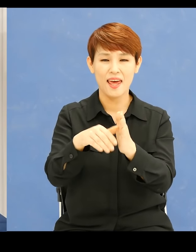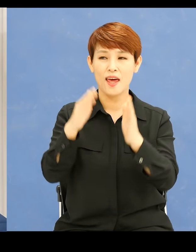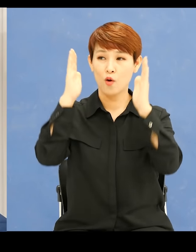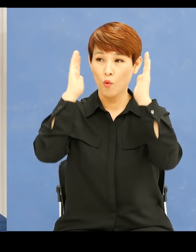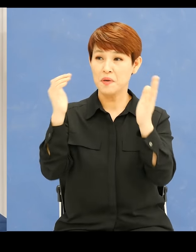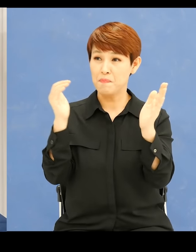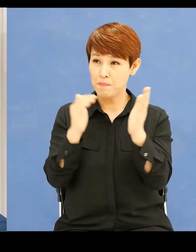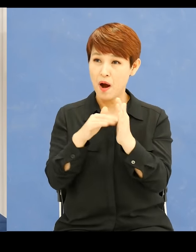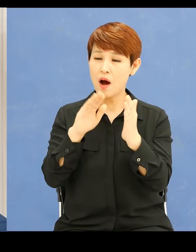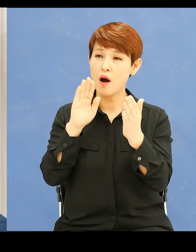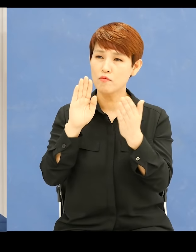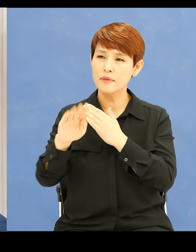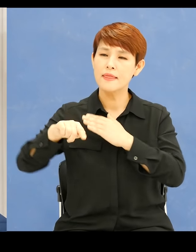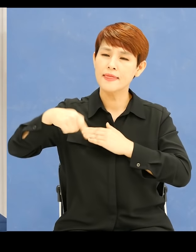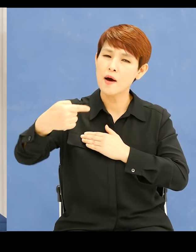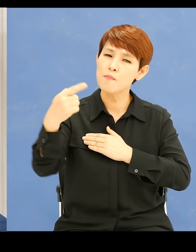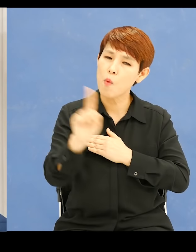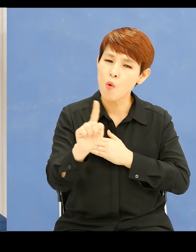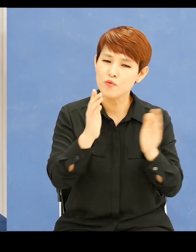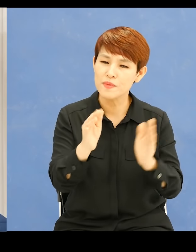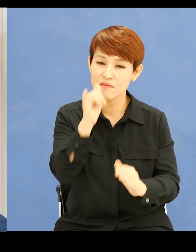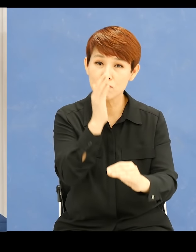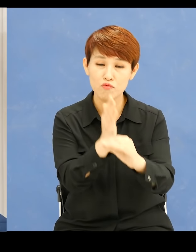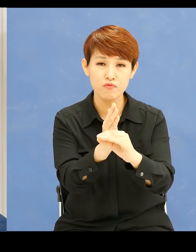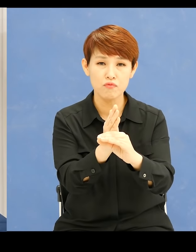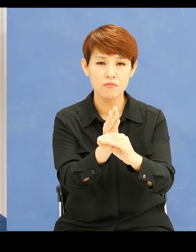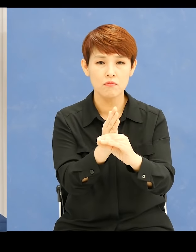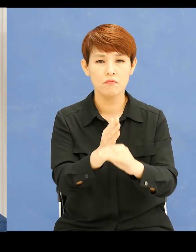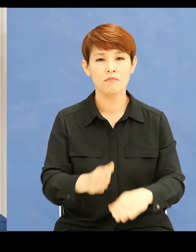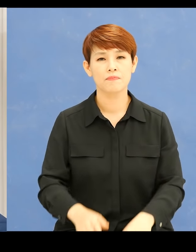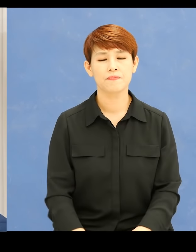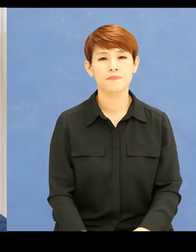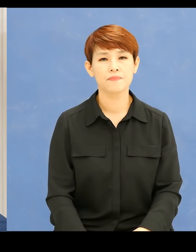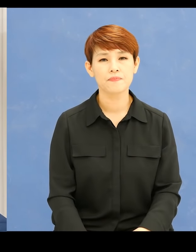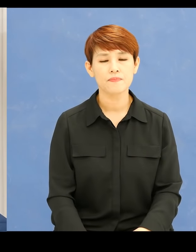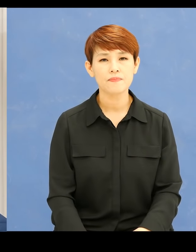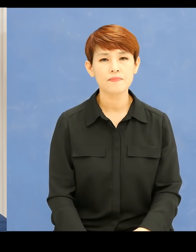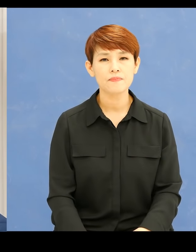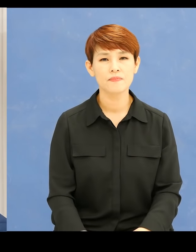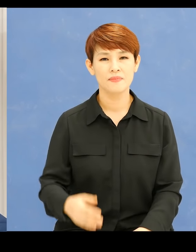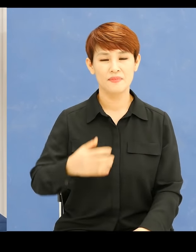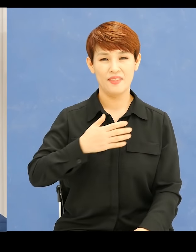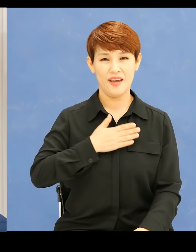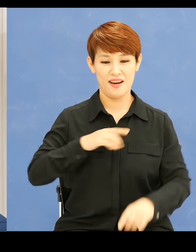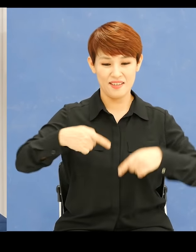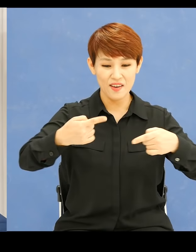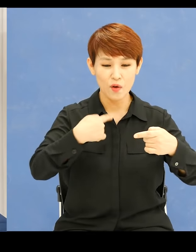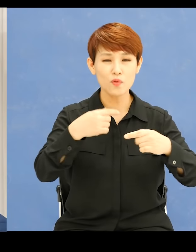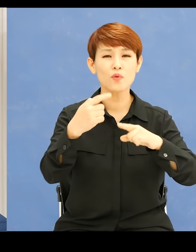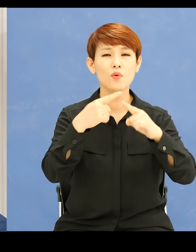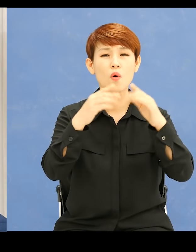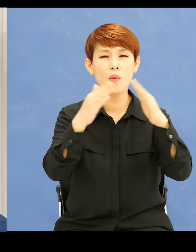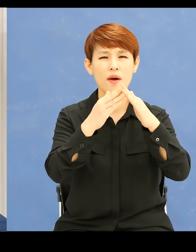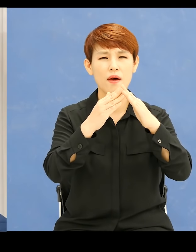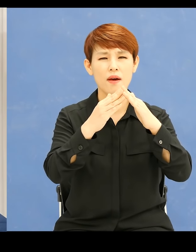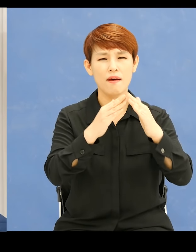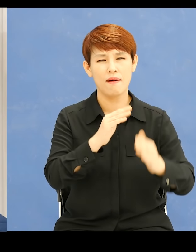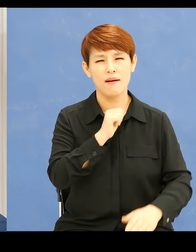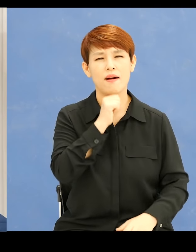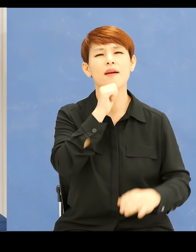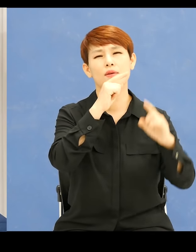마치고 그 다음 과정을 준비를 하고 있는데 예. 제가 섬기던 이제 교회가 굉장히